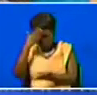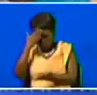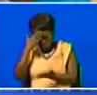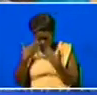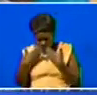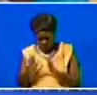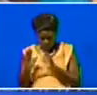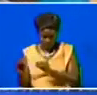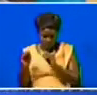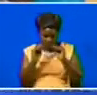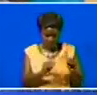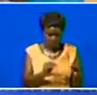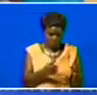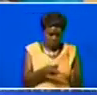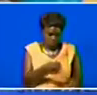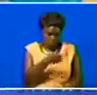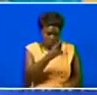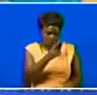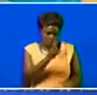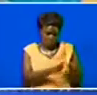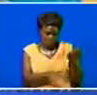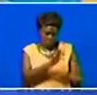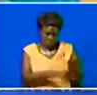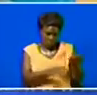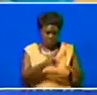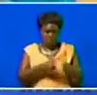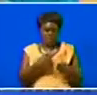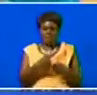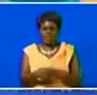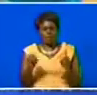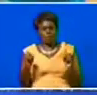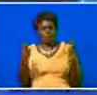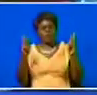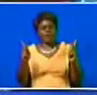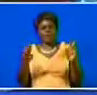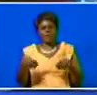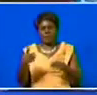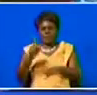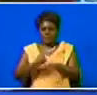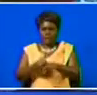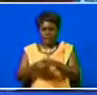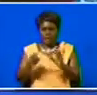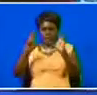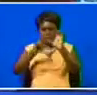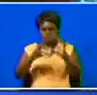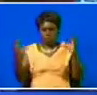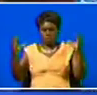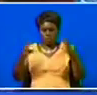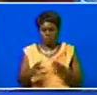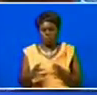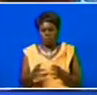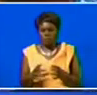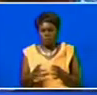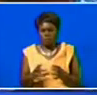kusoma, ile kukata, kushona, basi hapo atakuwa na nafasi. Wakati nilingia kikundi,